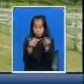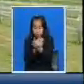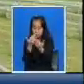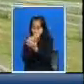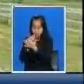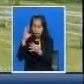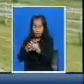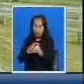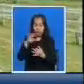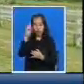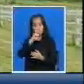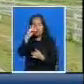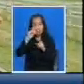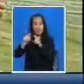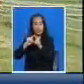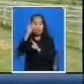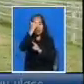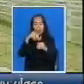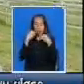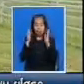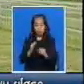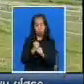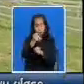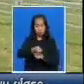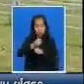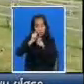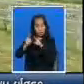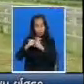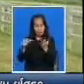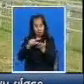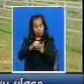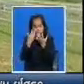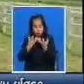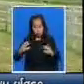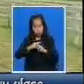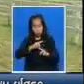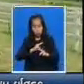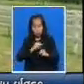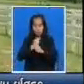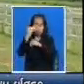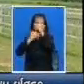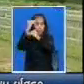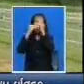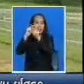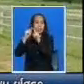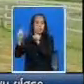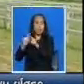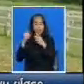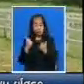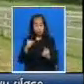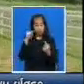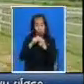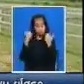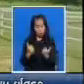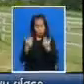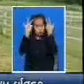ให้เกษตรกรนั้นพัฒนาคุณภาพของผลิตภัณฑ์ของตัวเองให้ไปในทิศทางที่ดีขึ้นและวันนี้ท่านนายกเองก็จะ